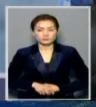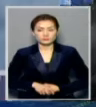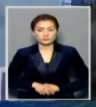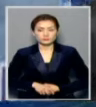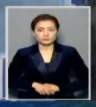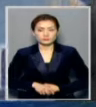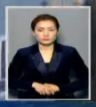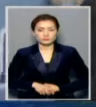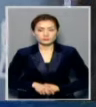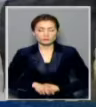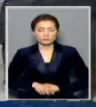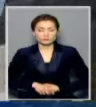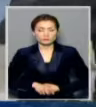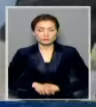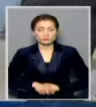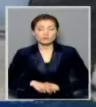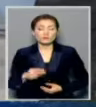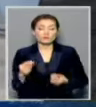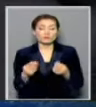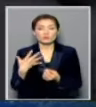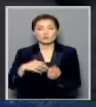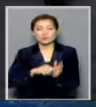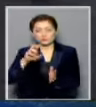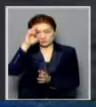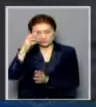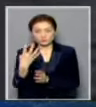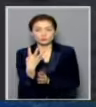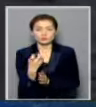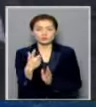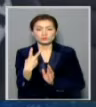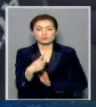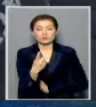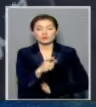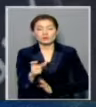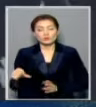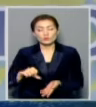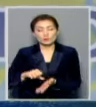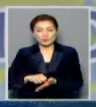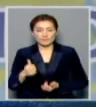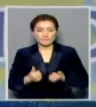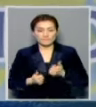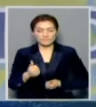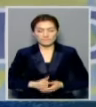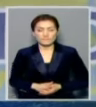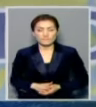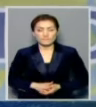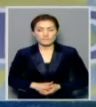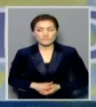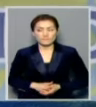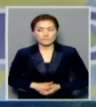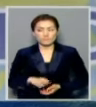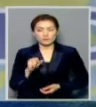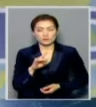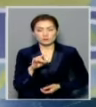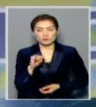қазақ бауырларға рахметімді айтам. Тартысты додаға 56 мемлекеттен 421 спортшы қатысты. Біздің жерлесіміз